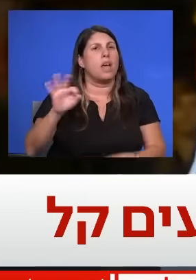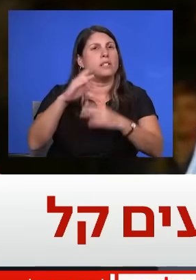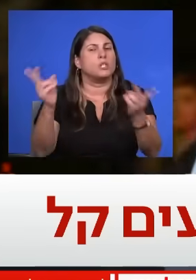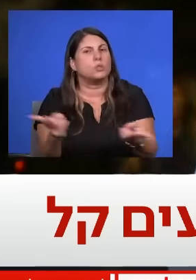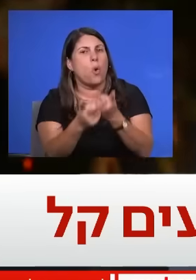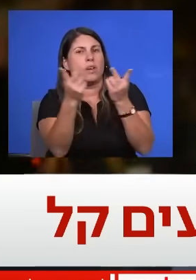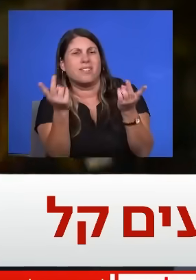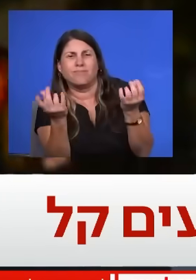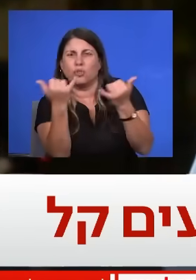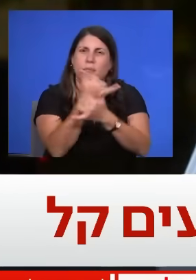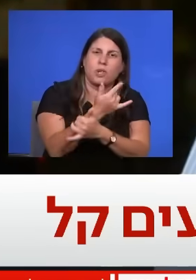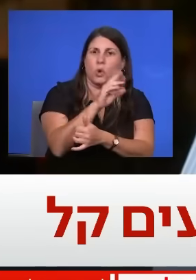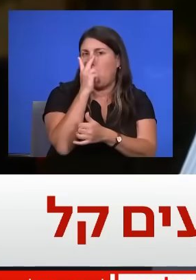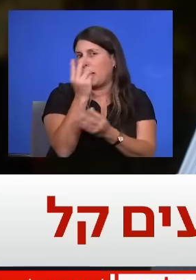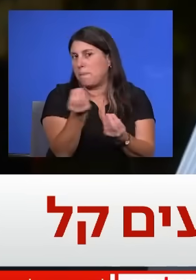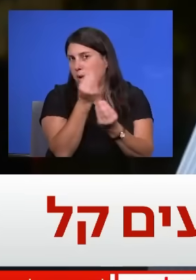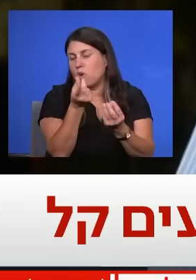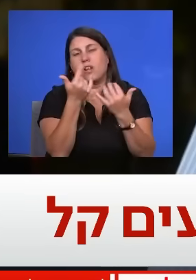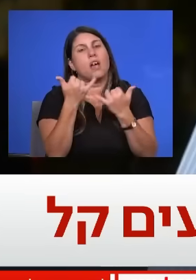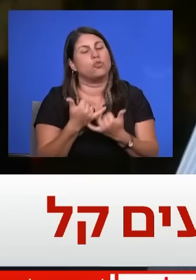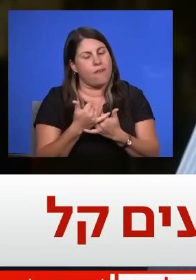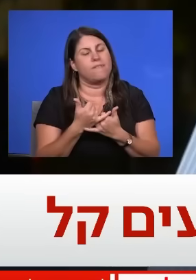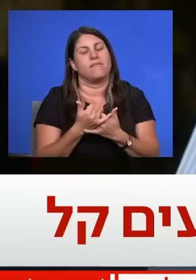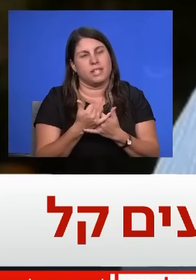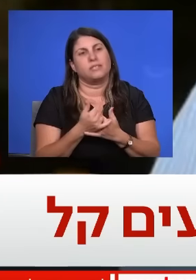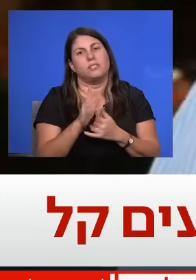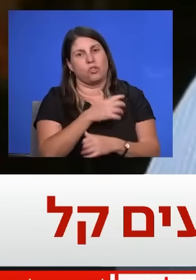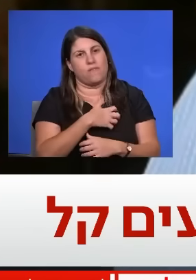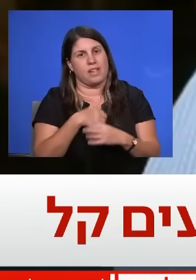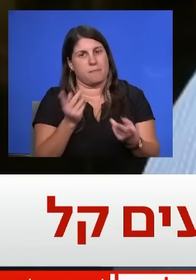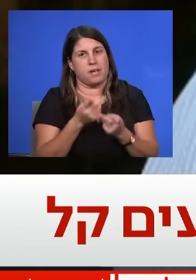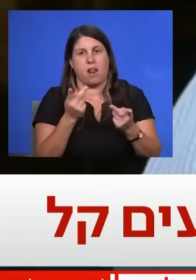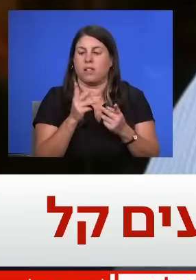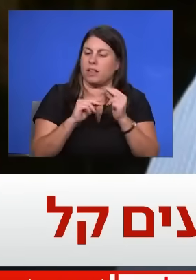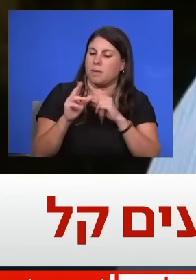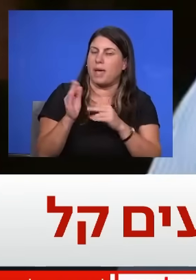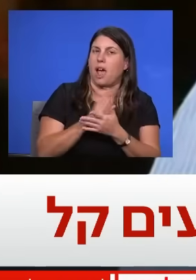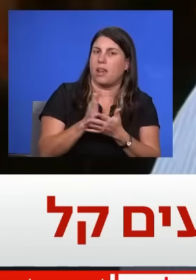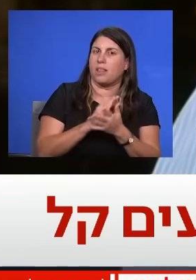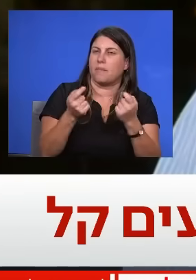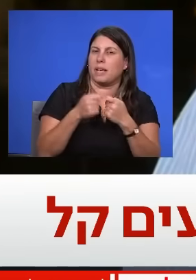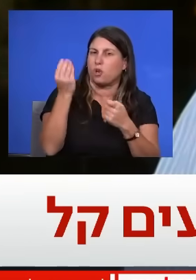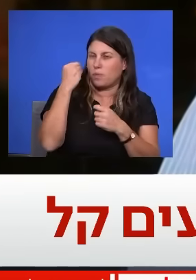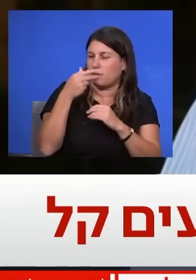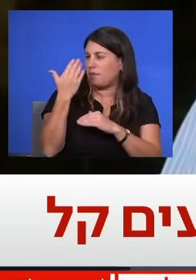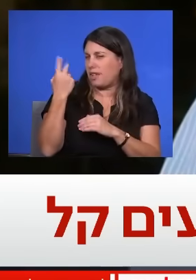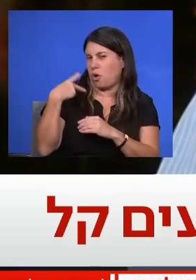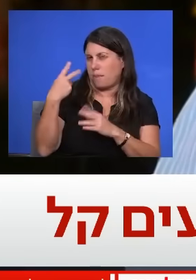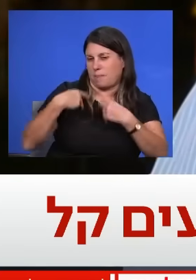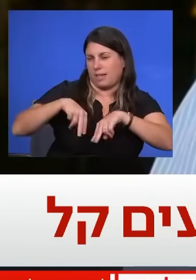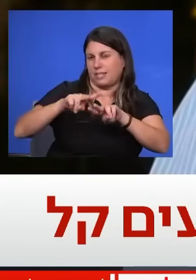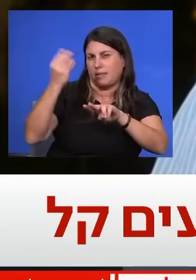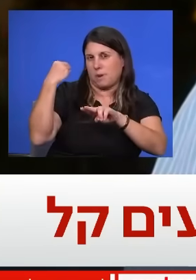משהו, אבל כרגע נראה שיש רק נפגעים קל. בוא נדבר רגע על ההחלטה שלך לעניין הלימודים. לפני יומיים החזרתם את הלימודים, אתם יכולים להחזיר